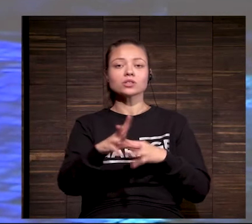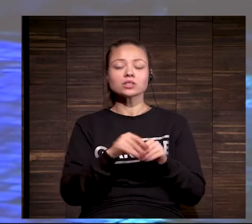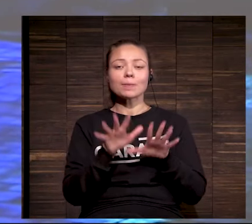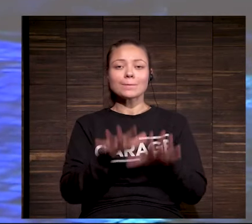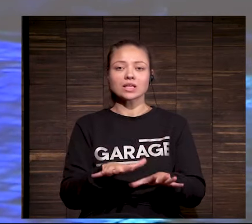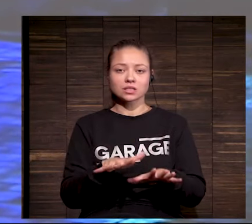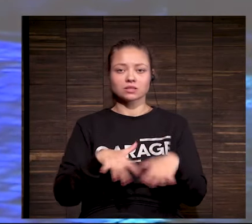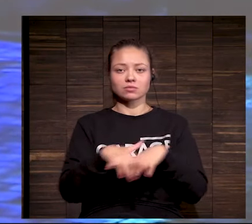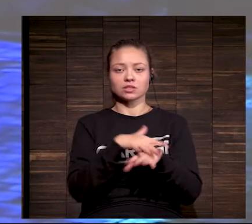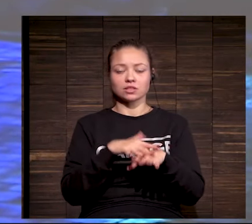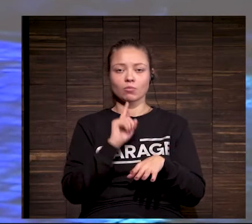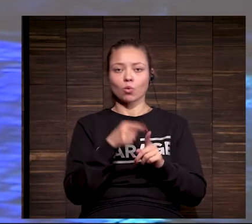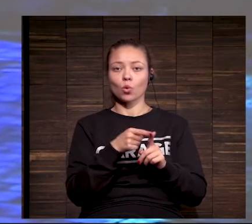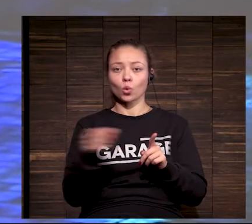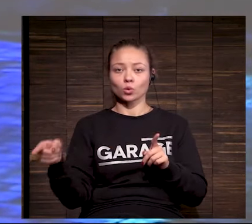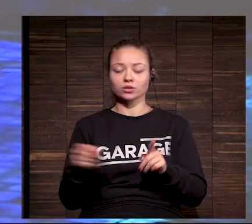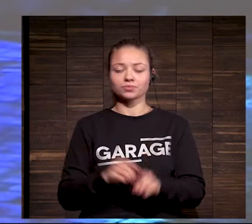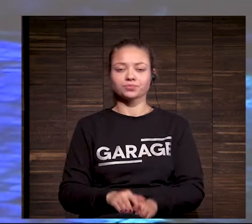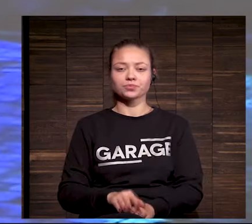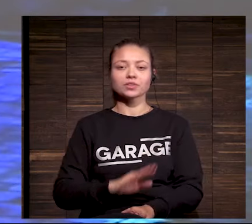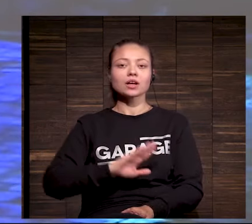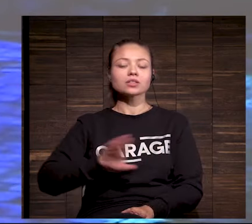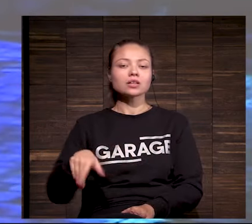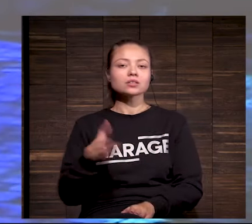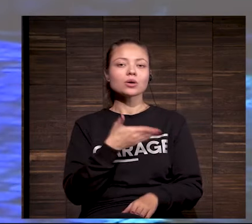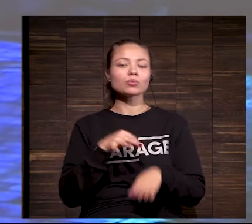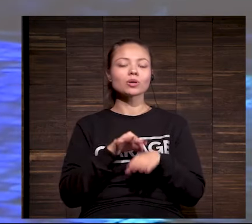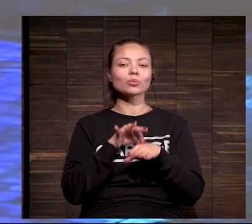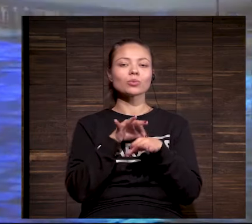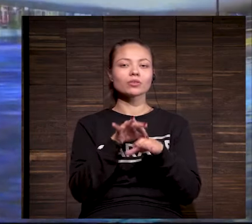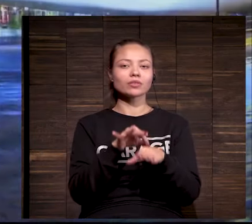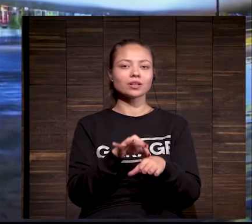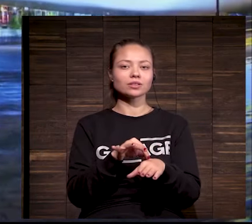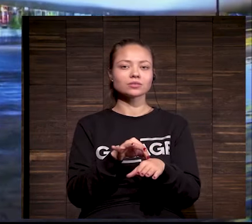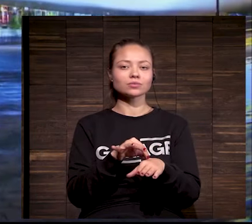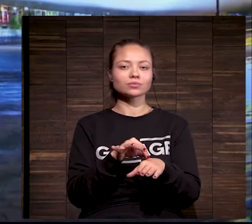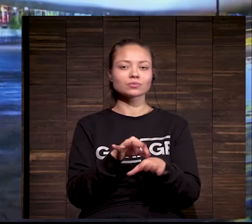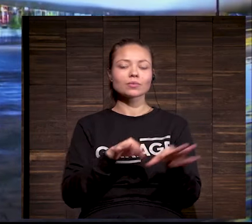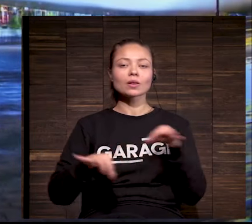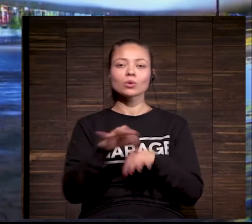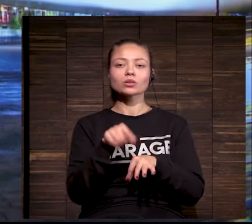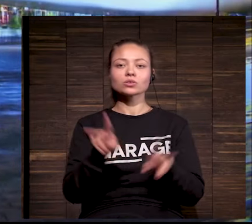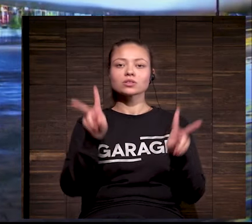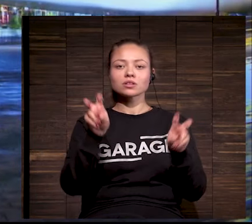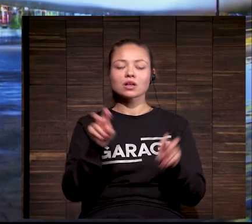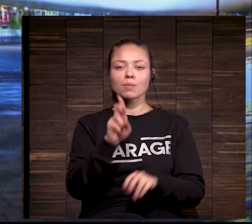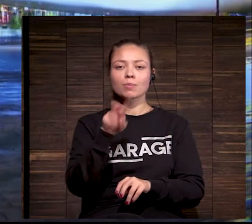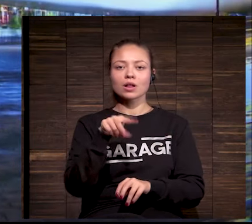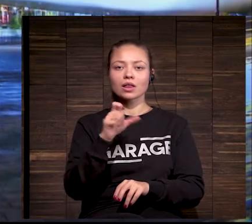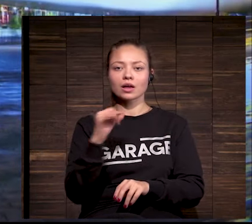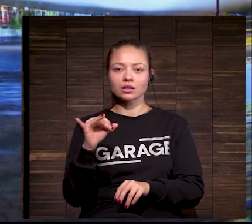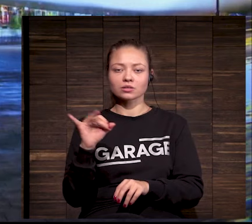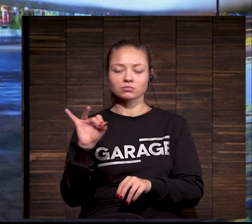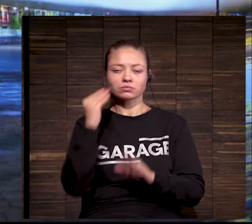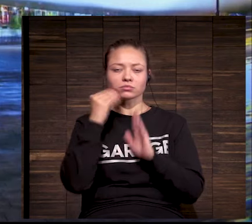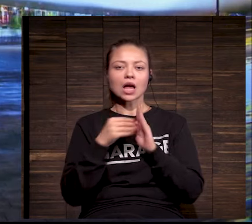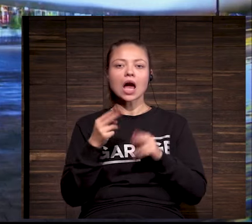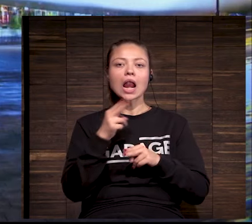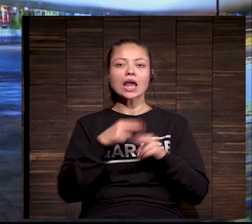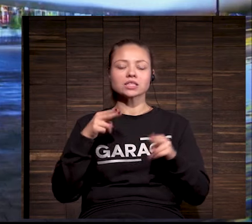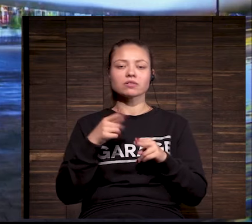целый год затем мы провели проект который называется play лезвия уже